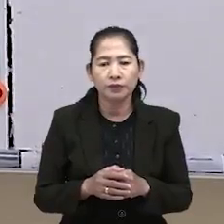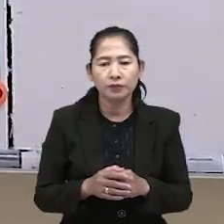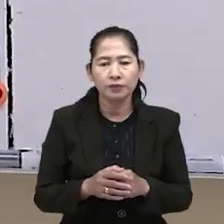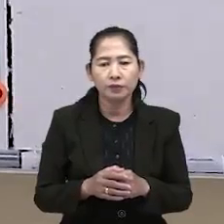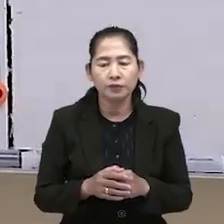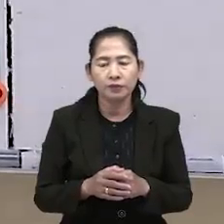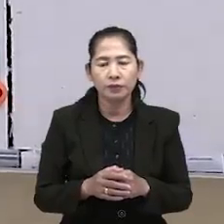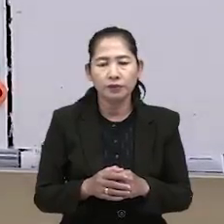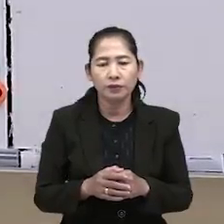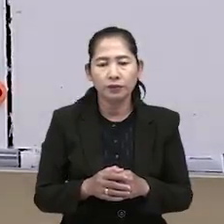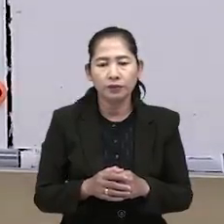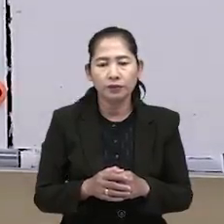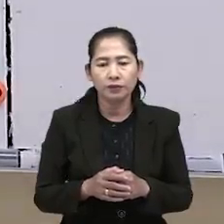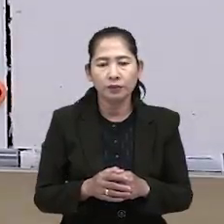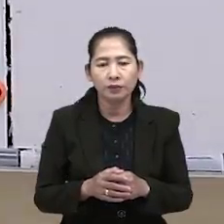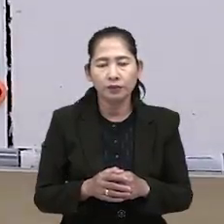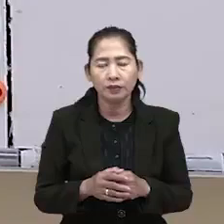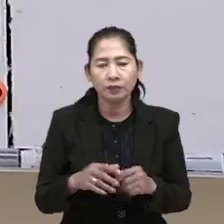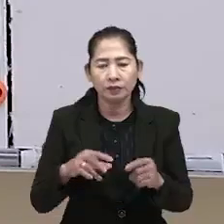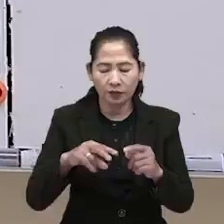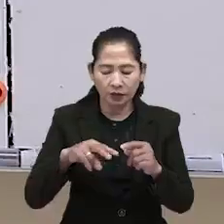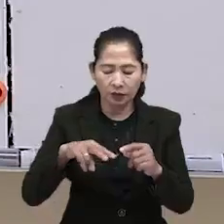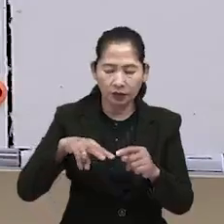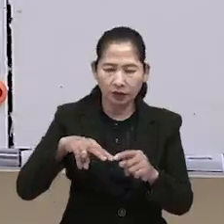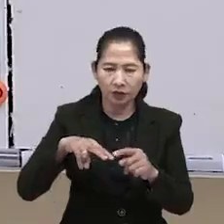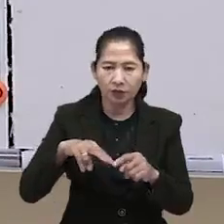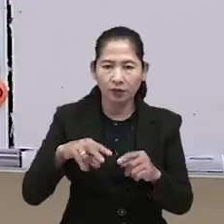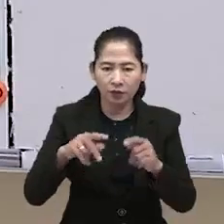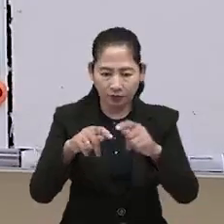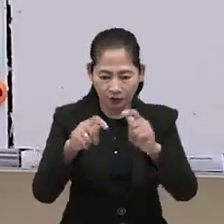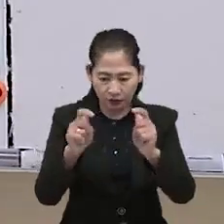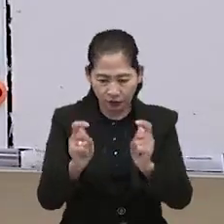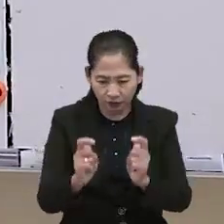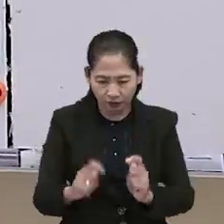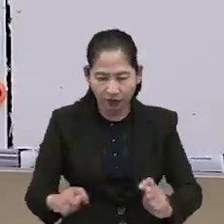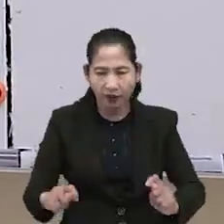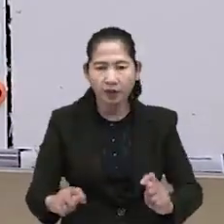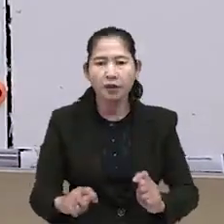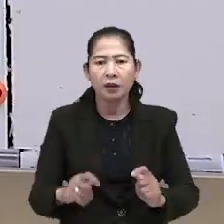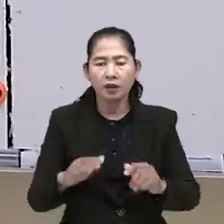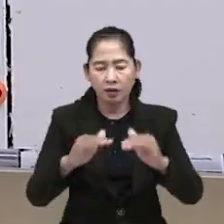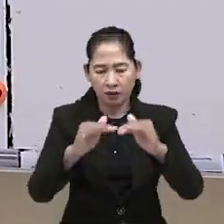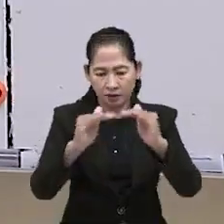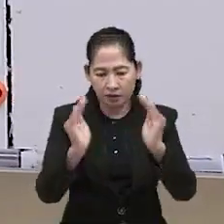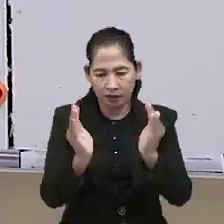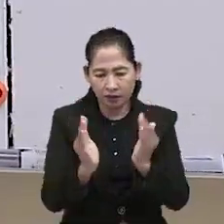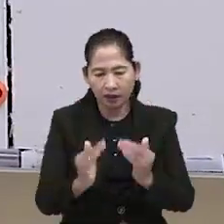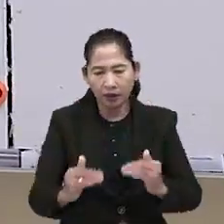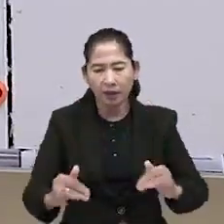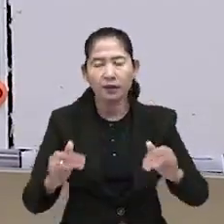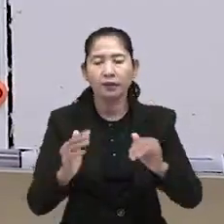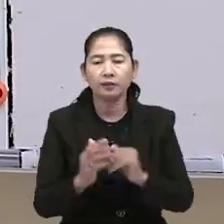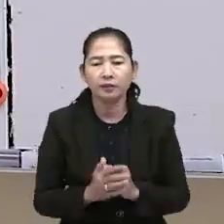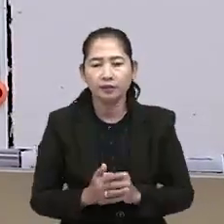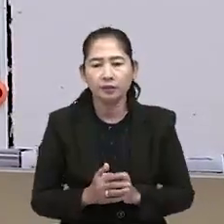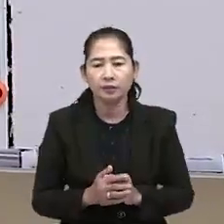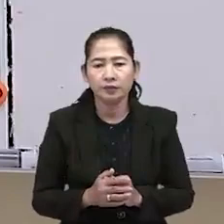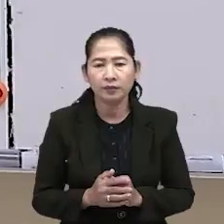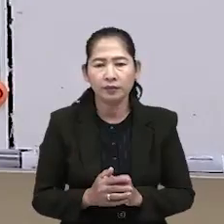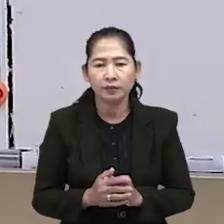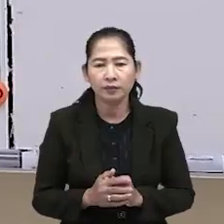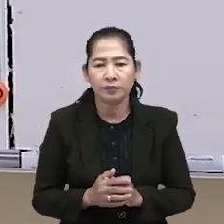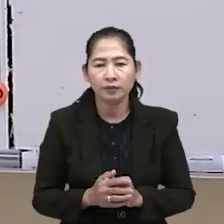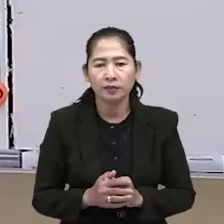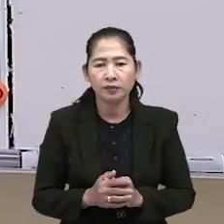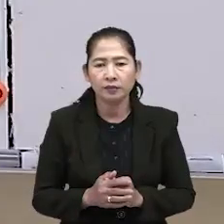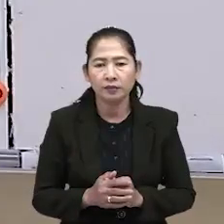អីទៀតទាំងអស់គ្នាកូនមានក្រចកមានអីទៀតកូនមានរូបរាងហ្នឹងហើយគឺសន្តានរៀងរើណាកូនណាចាអញ្ចឹងយើងអាចពាក្យខ្លះ